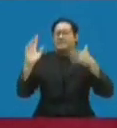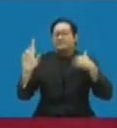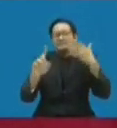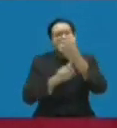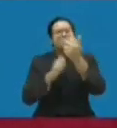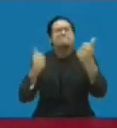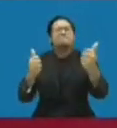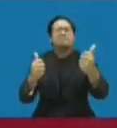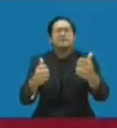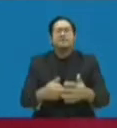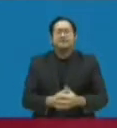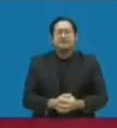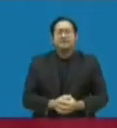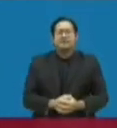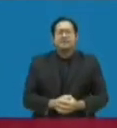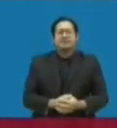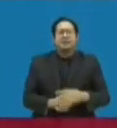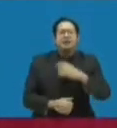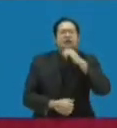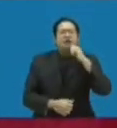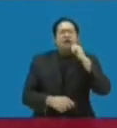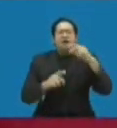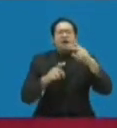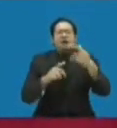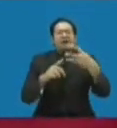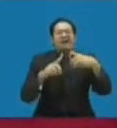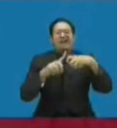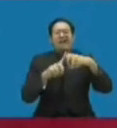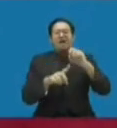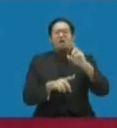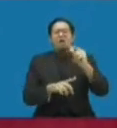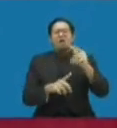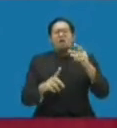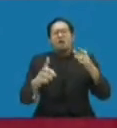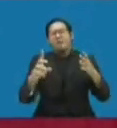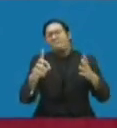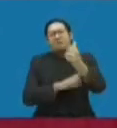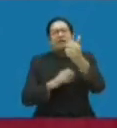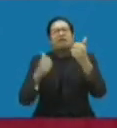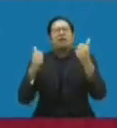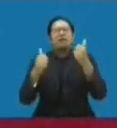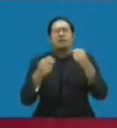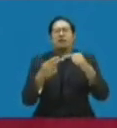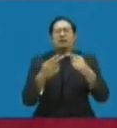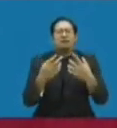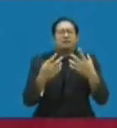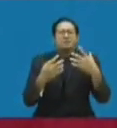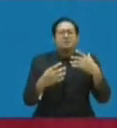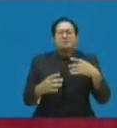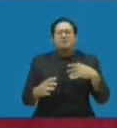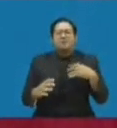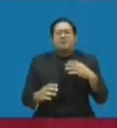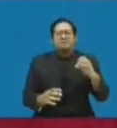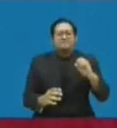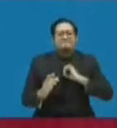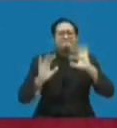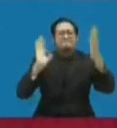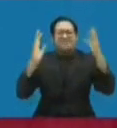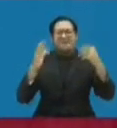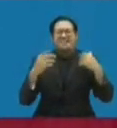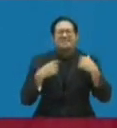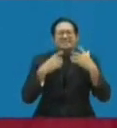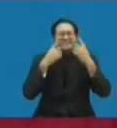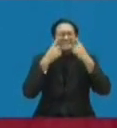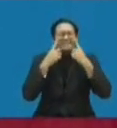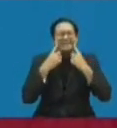Hai banyak rekor yang terpecahkan banyak air mata yang terburai karena tercapai cita-cita untuk mendapatkan prestasi